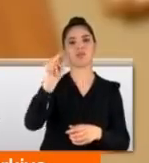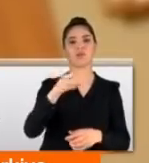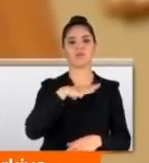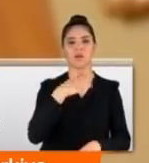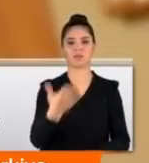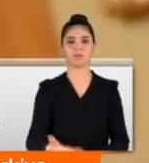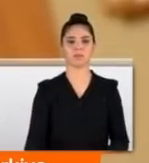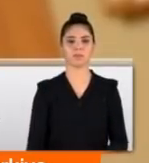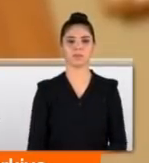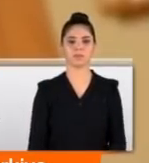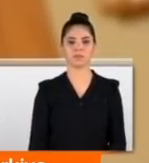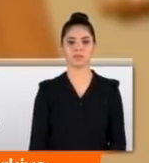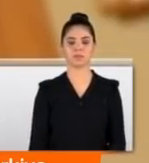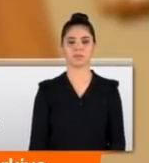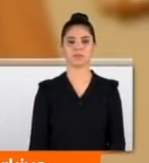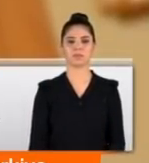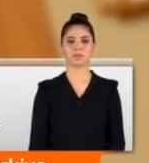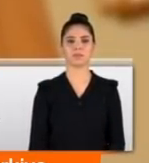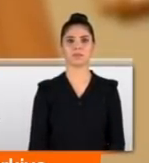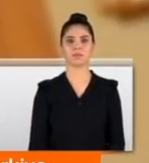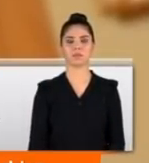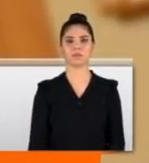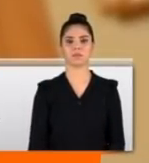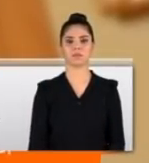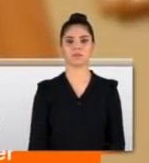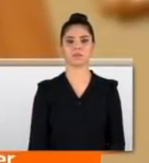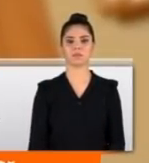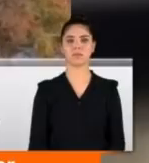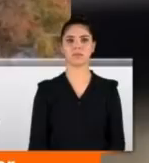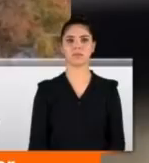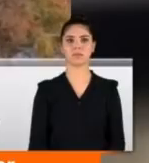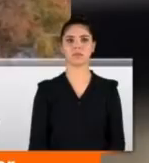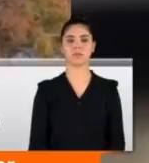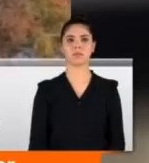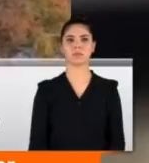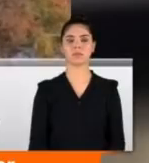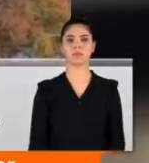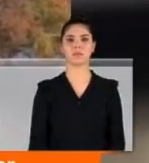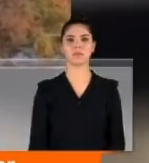are texting me, is it worth it? No one wished to get hurt.